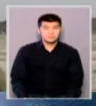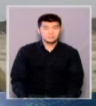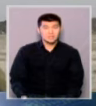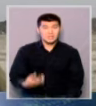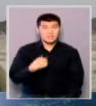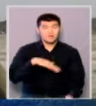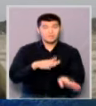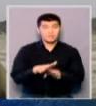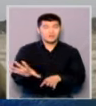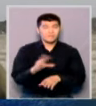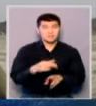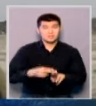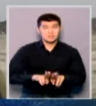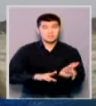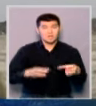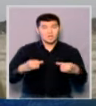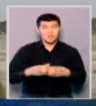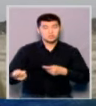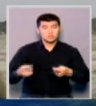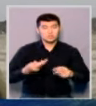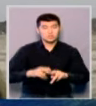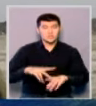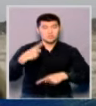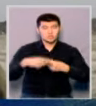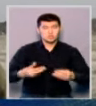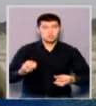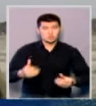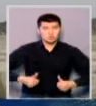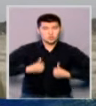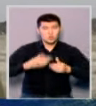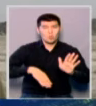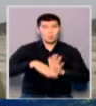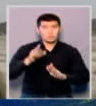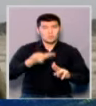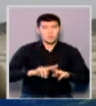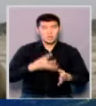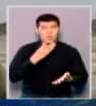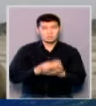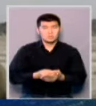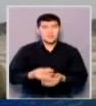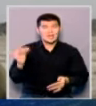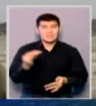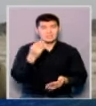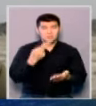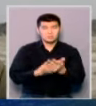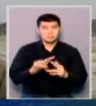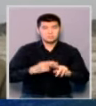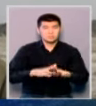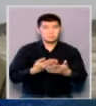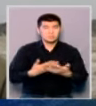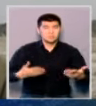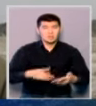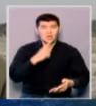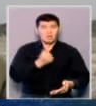Я выполнял все инструкции моих командиров. В следующий раз буду стараться улучшить свой результат. Мы с интересом осваиваем азы